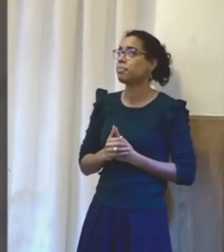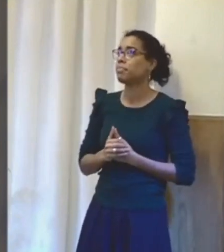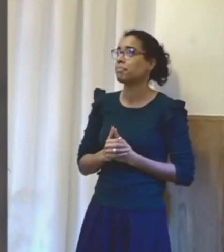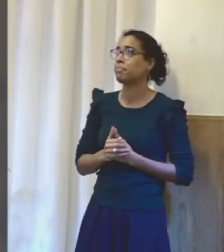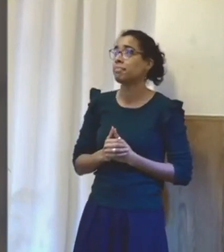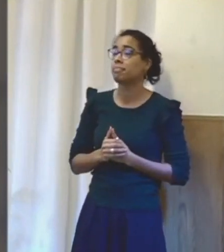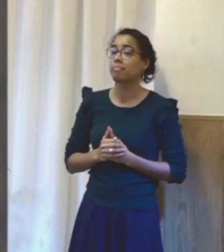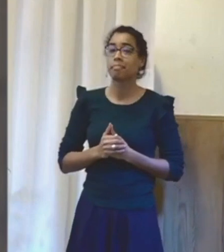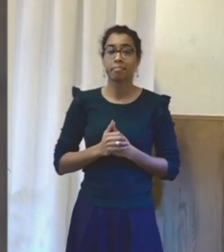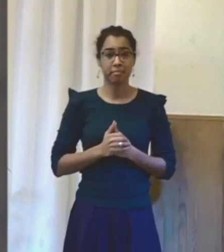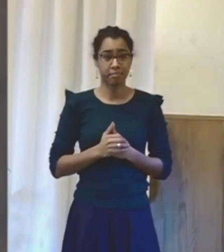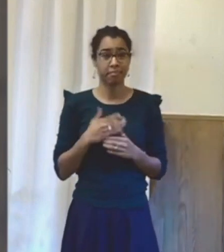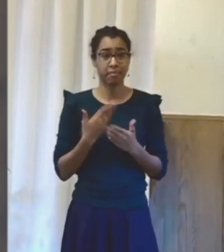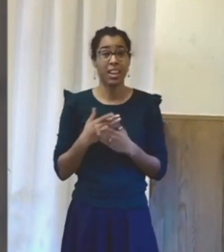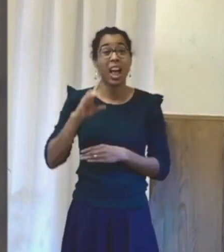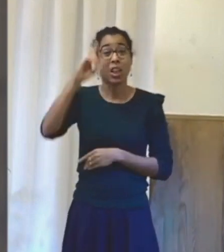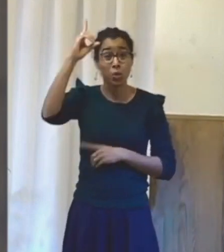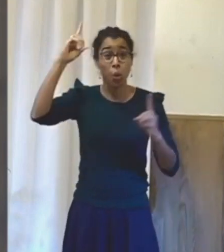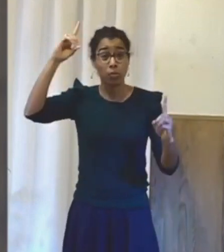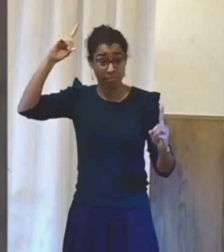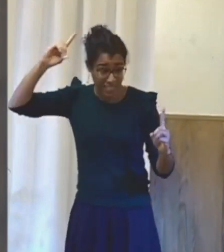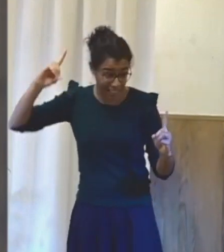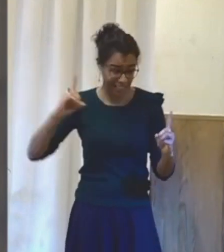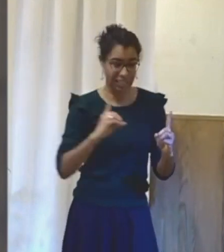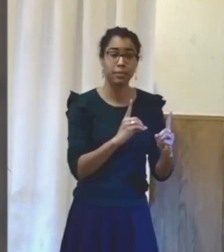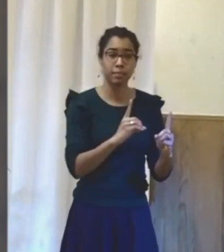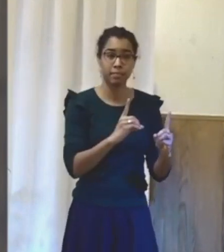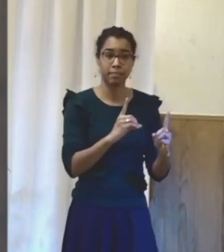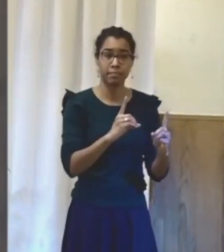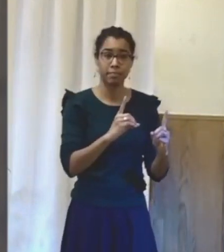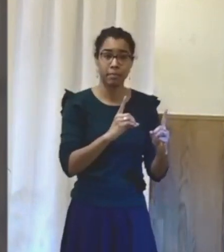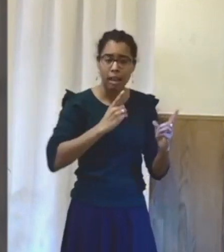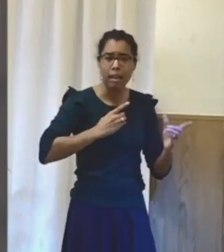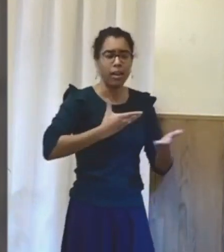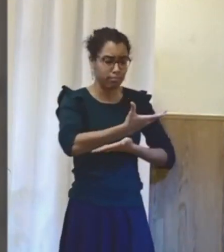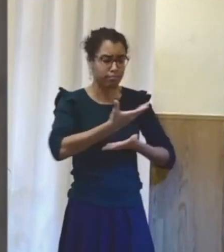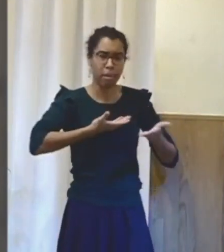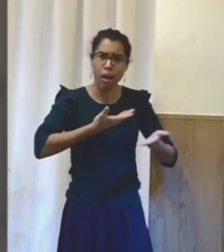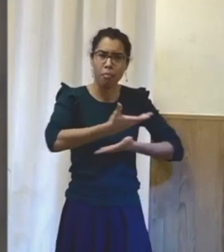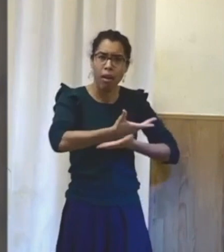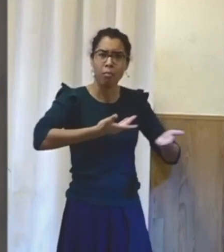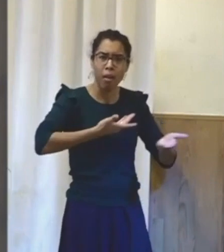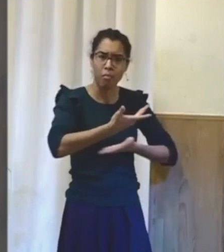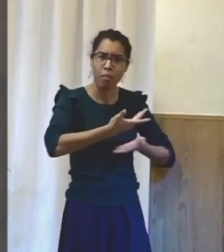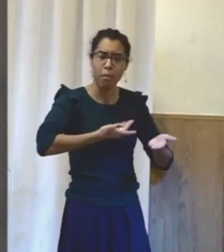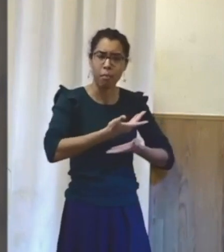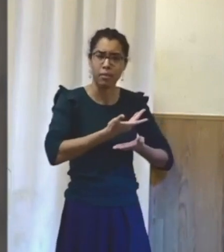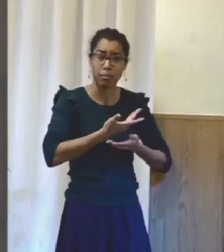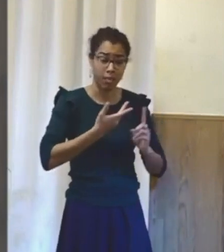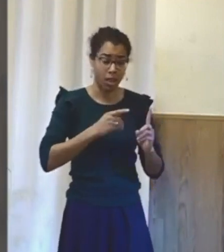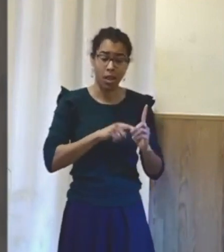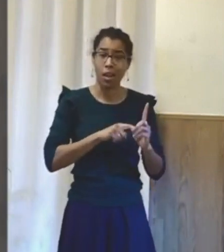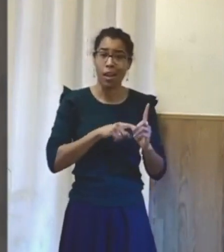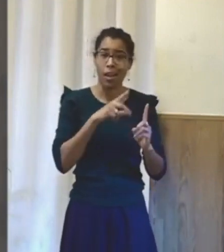Dieu est venu jusqu'à Job. Et là, il lui a dit toutes ces paroles. Et Job a dit,